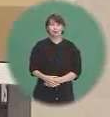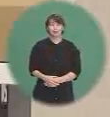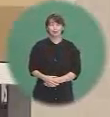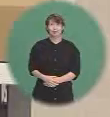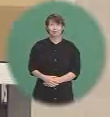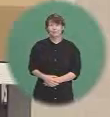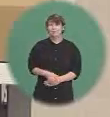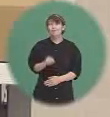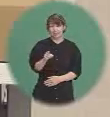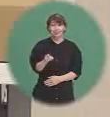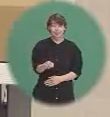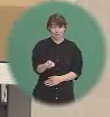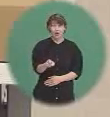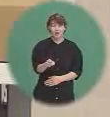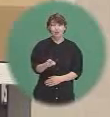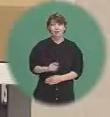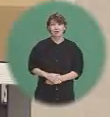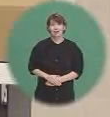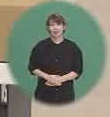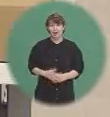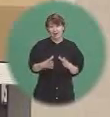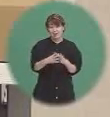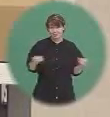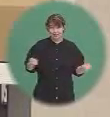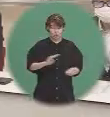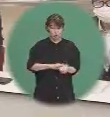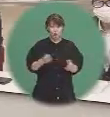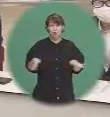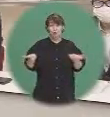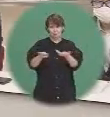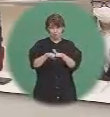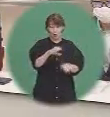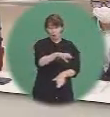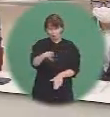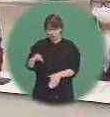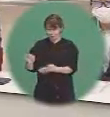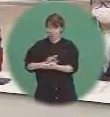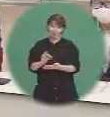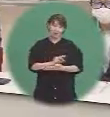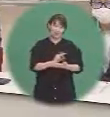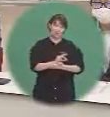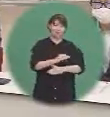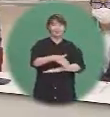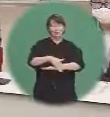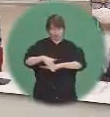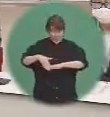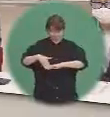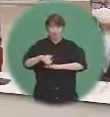完成したカバーは全国の医療機関に展開する予定です。